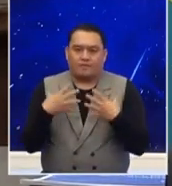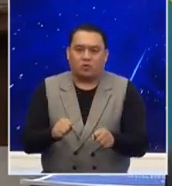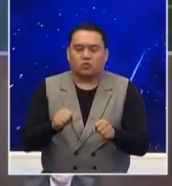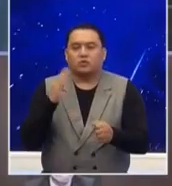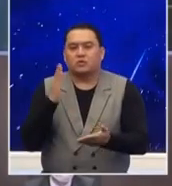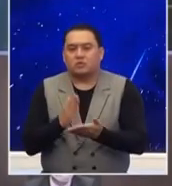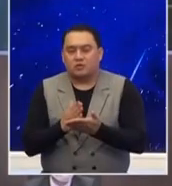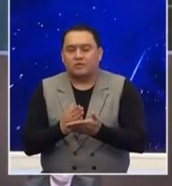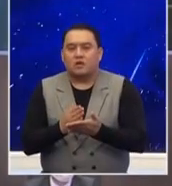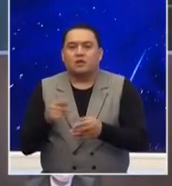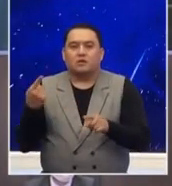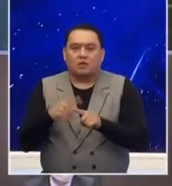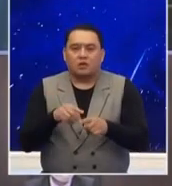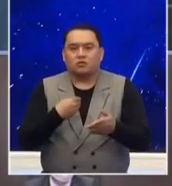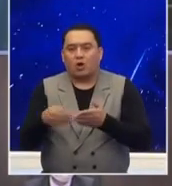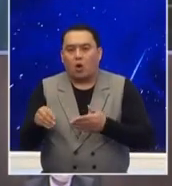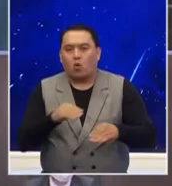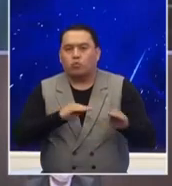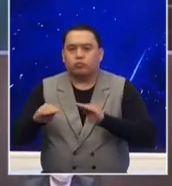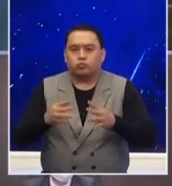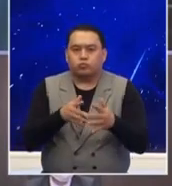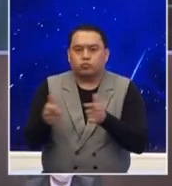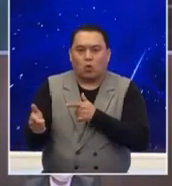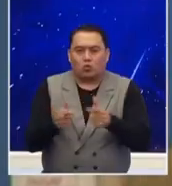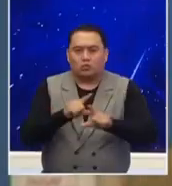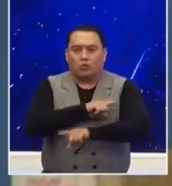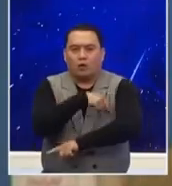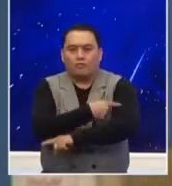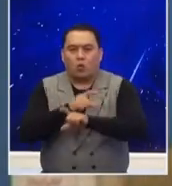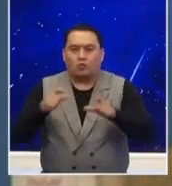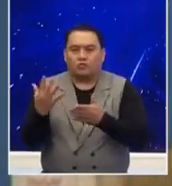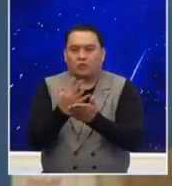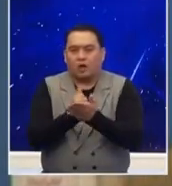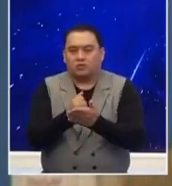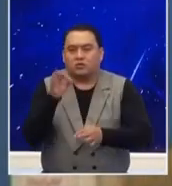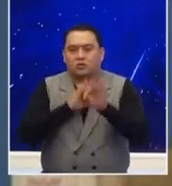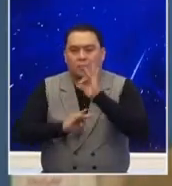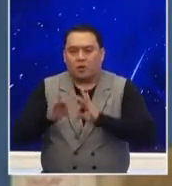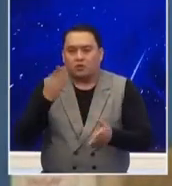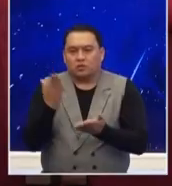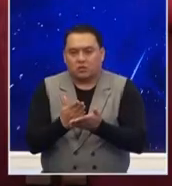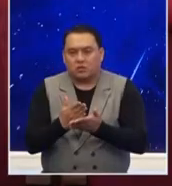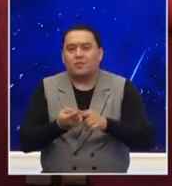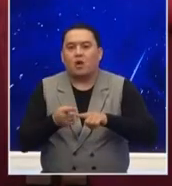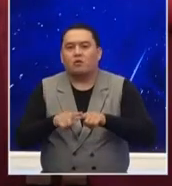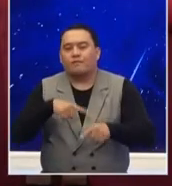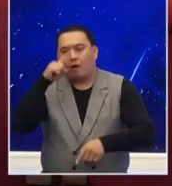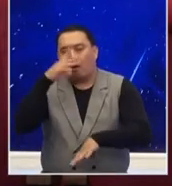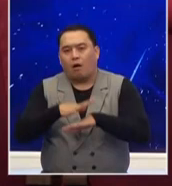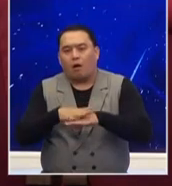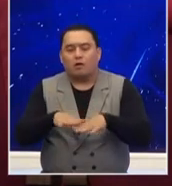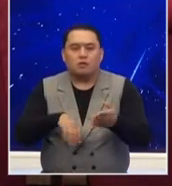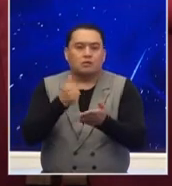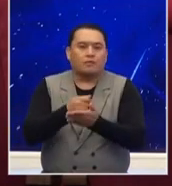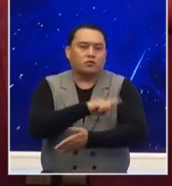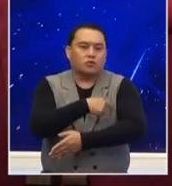недуга. Необходимая техника закуплена, больницы в полной готовности. На складах двухмесячный запас лекарств. В свою очередь, Амандык Баталов поручил